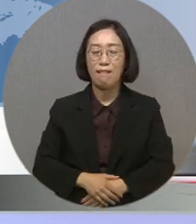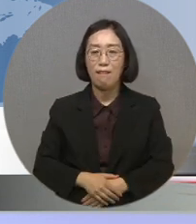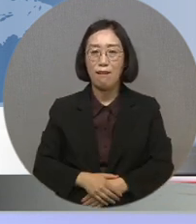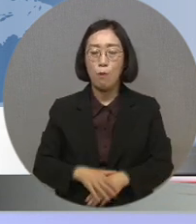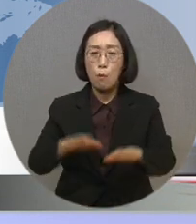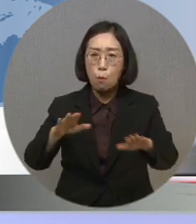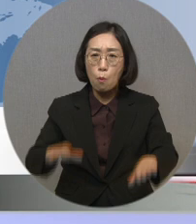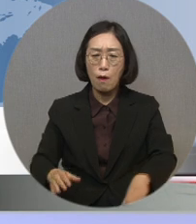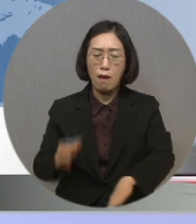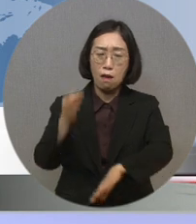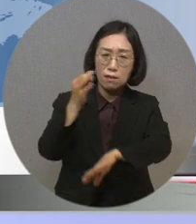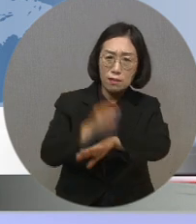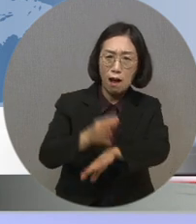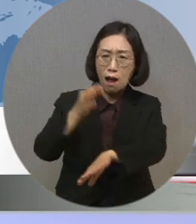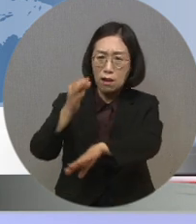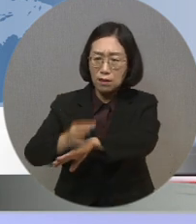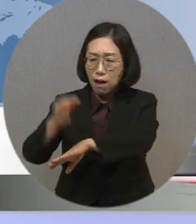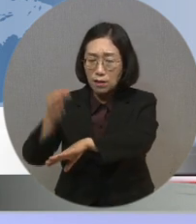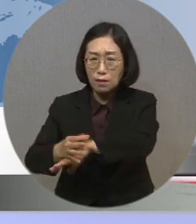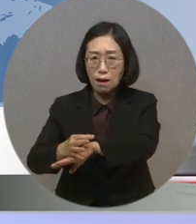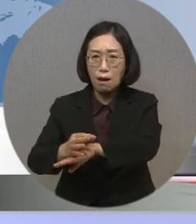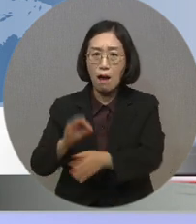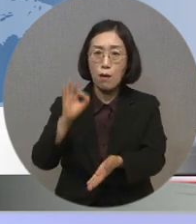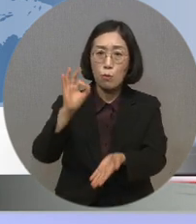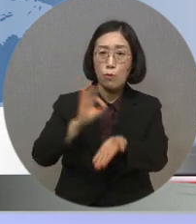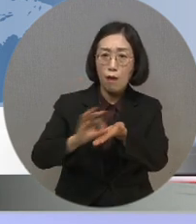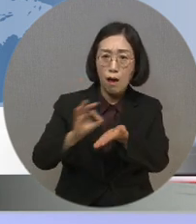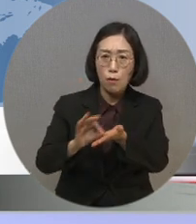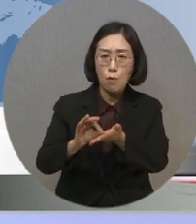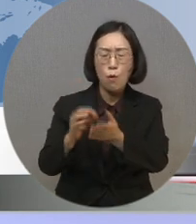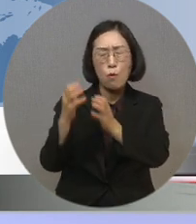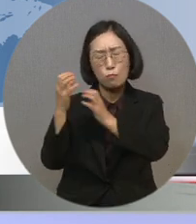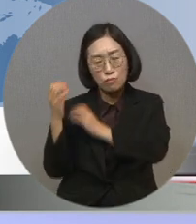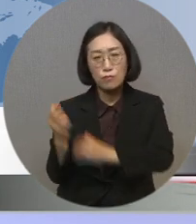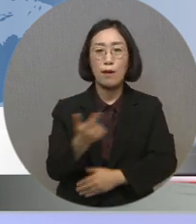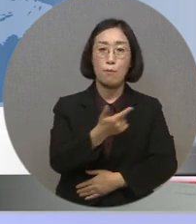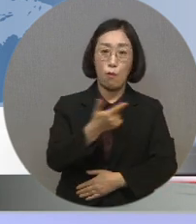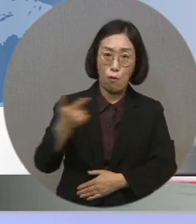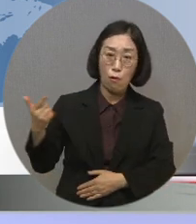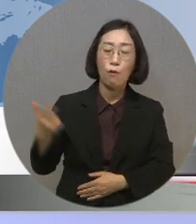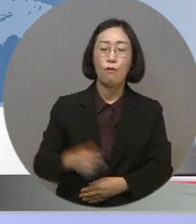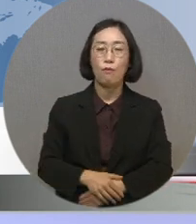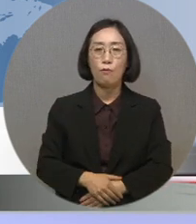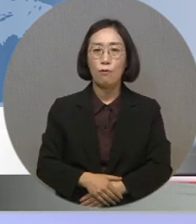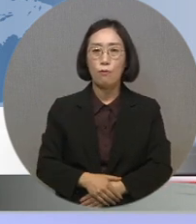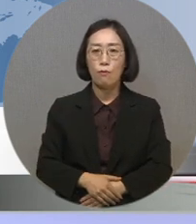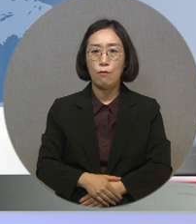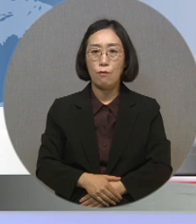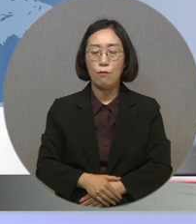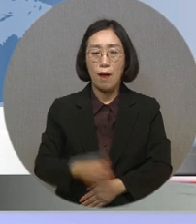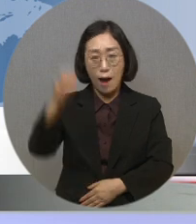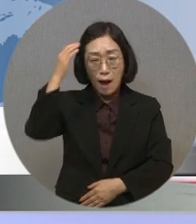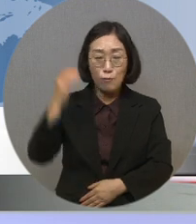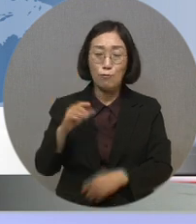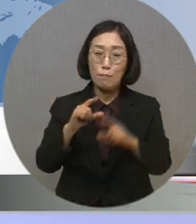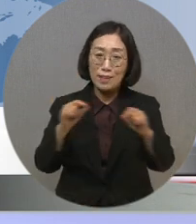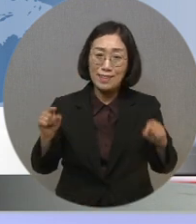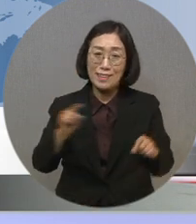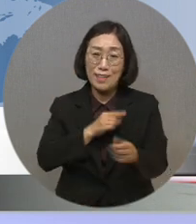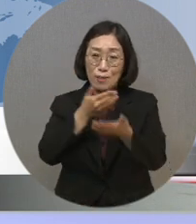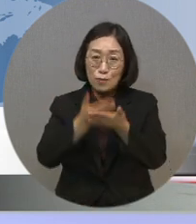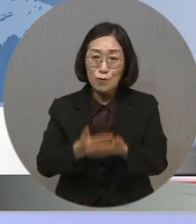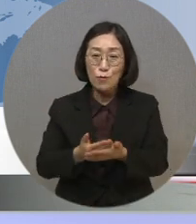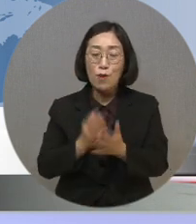특히 올해는 물가 상승 등으로 김장 물가 또한 많이 올라 부담이 되는 해이기도 한데요. 한국인의 밥심을 지키기